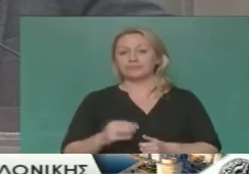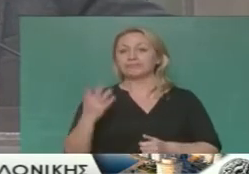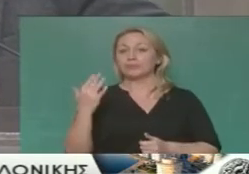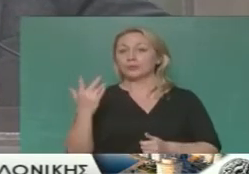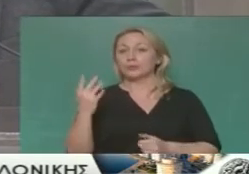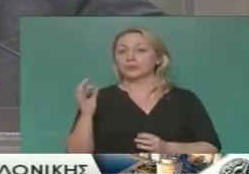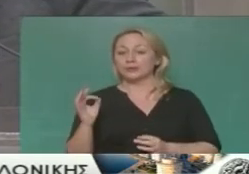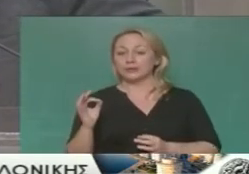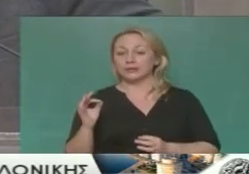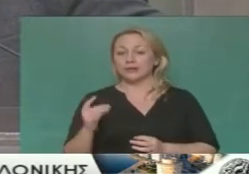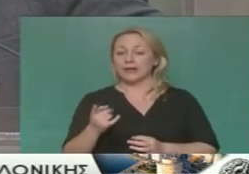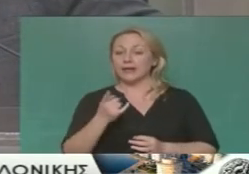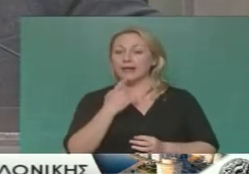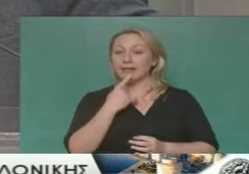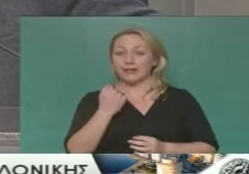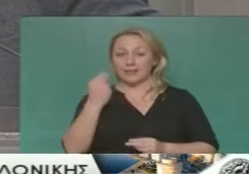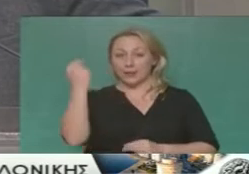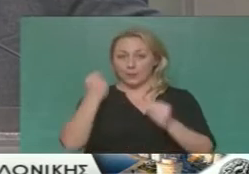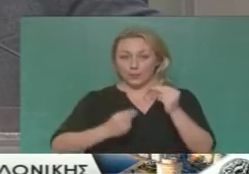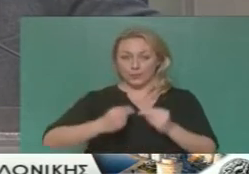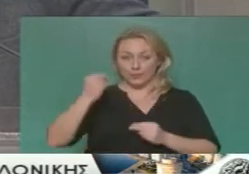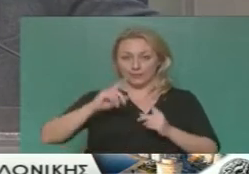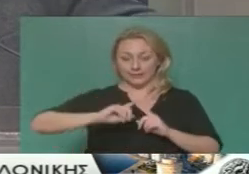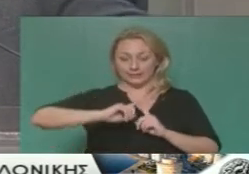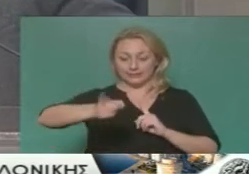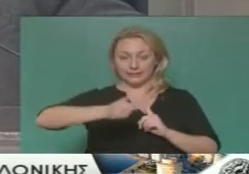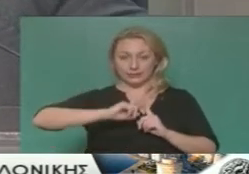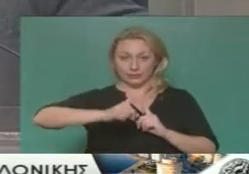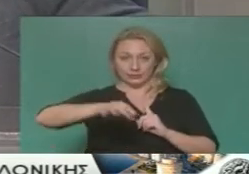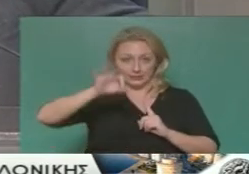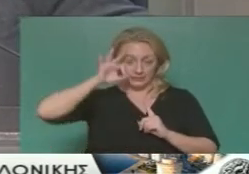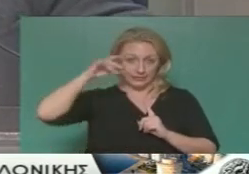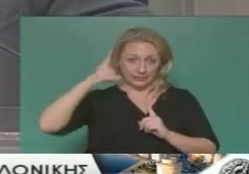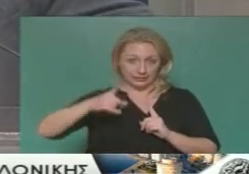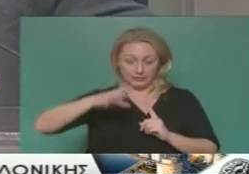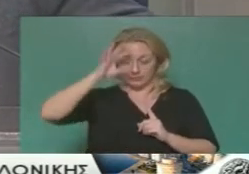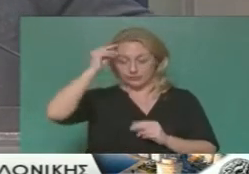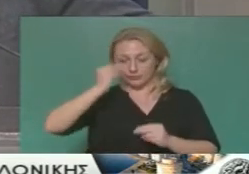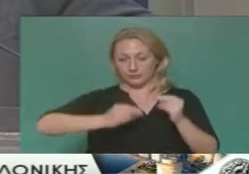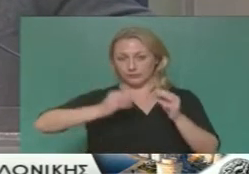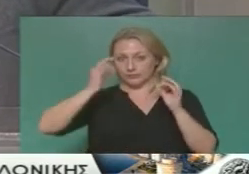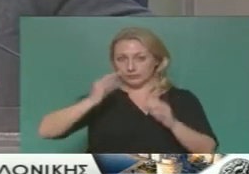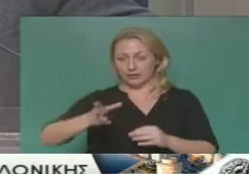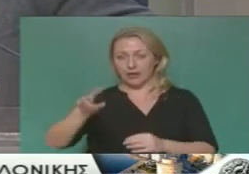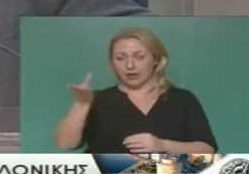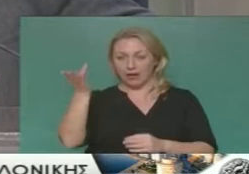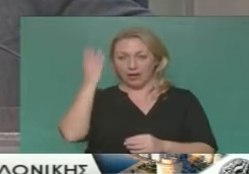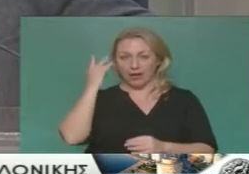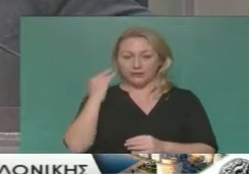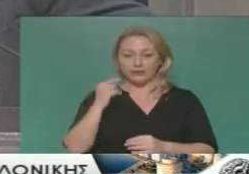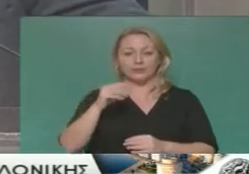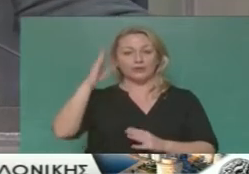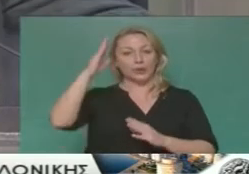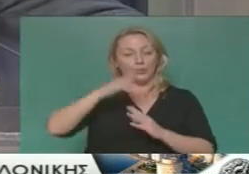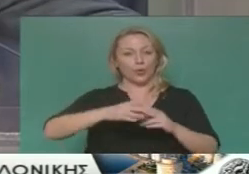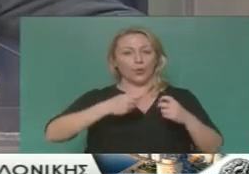λοιπόν, μιλάμε για το πρόβλημα της συγκοινωνίας της Θεσσαλονίκης, τα οποία είναι και αμήλικτα, όπως άκουσα προηγουμένως από τον κύριο πρόεδρο